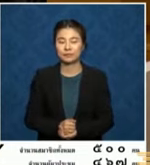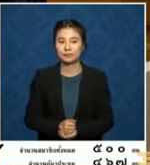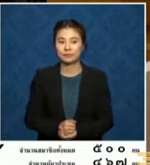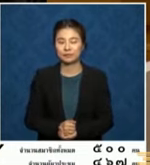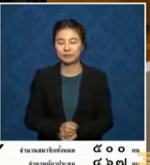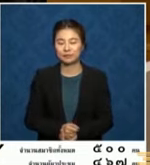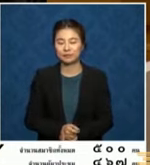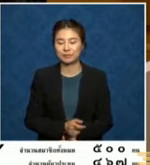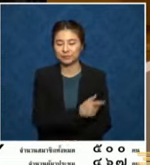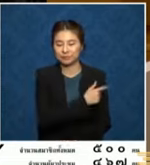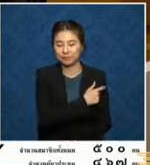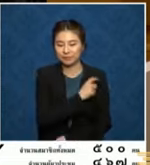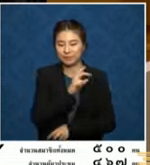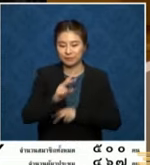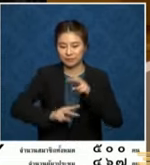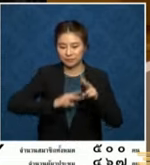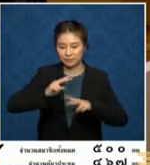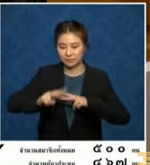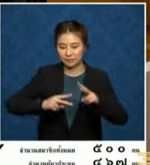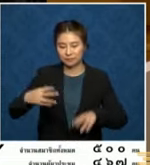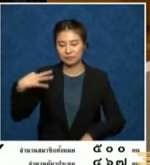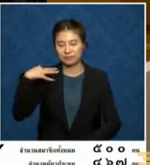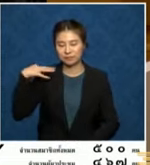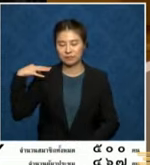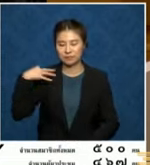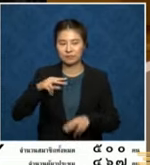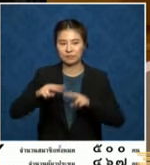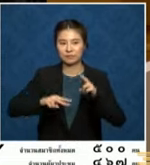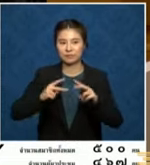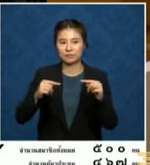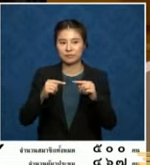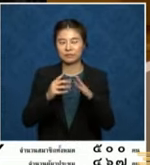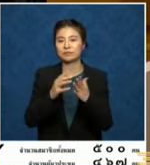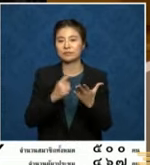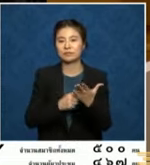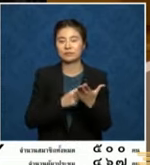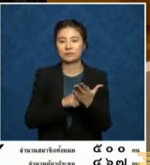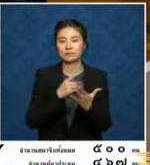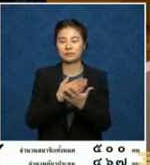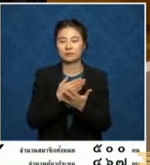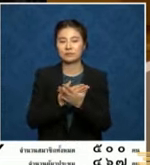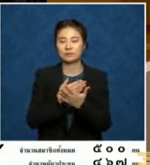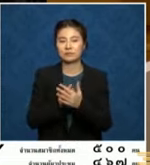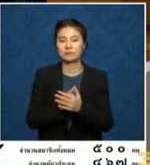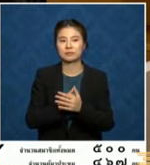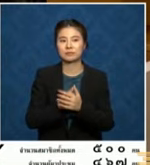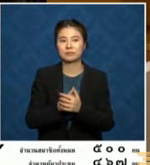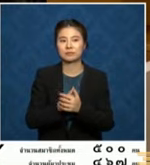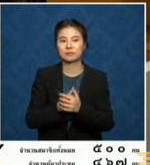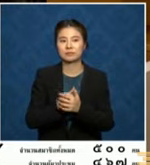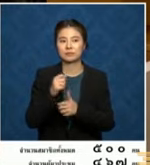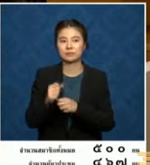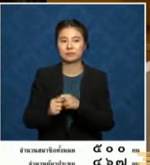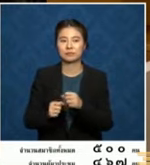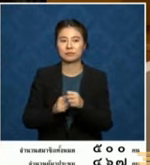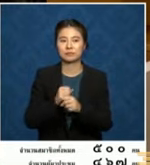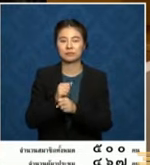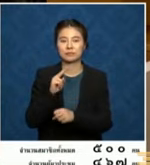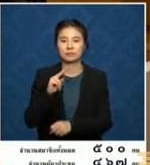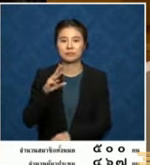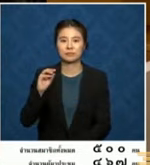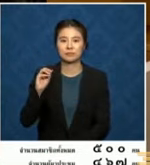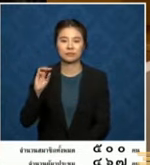พย์สินเนี่ยนะครับผมไม่แน่ใจลองปรึกษาสำนักงบประมาณนะฮะงบรายจ่ายอื่นใน2567มี